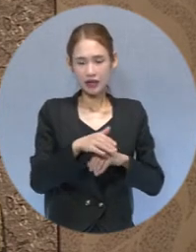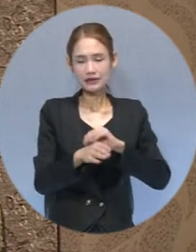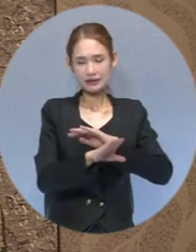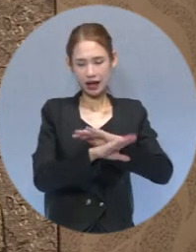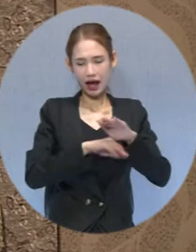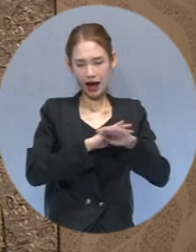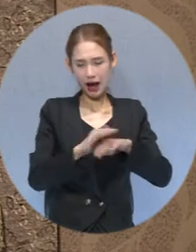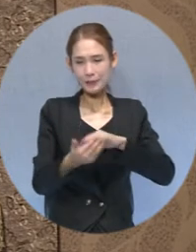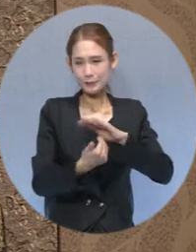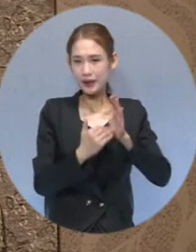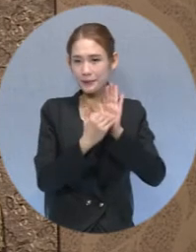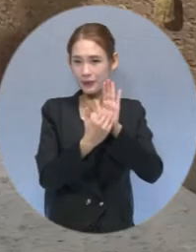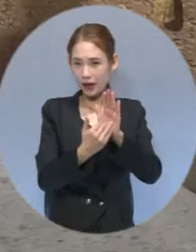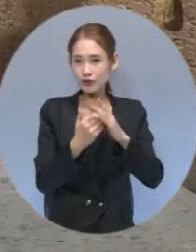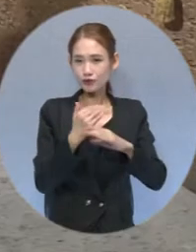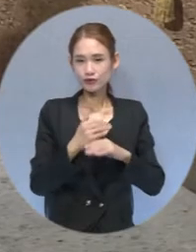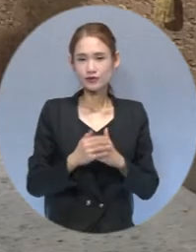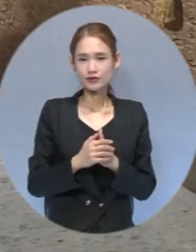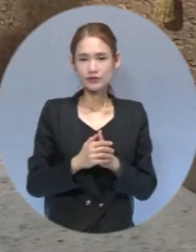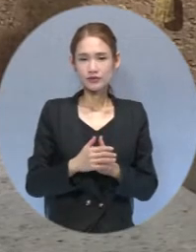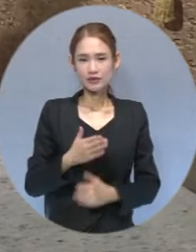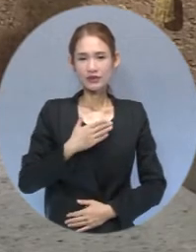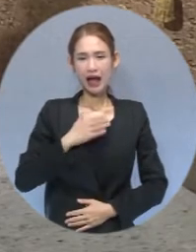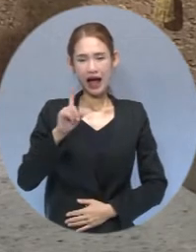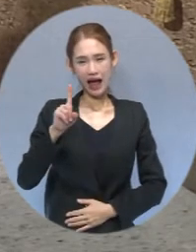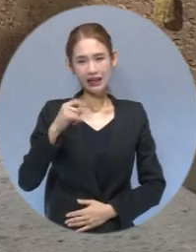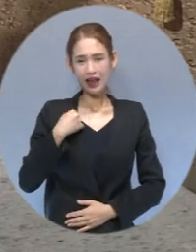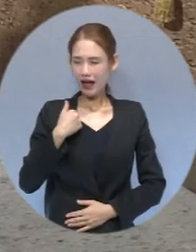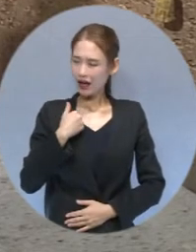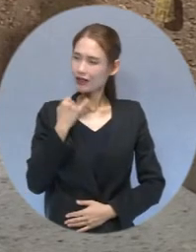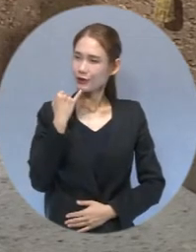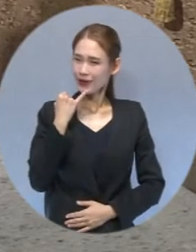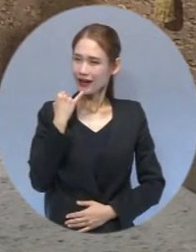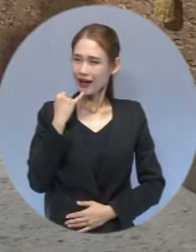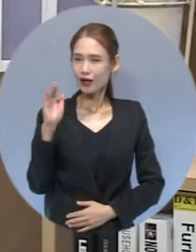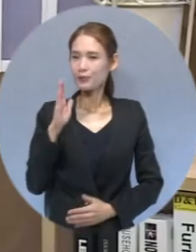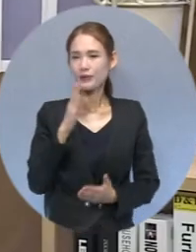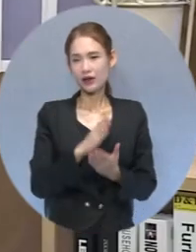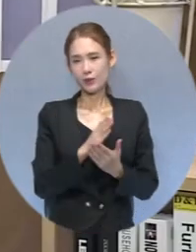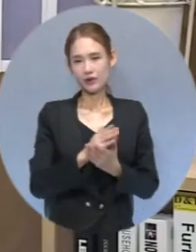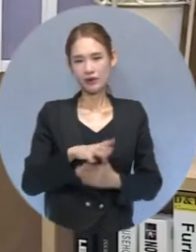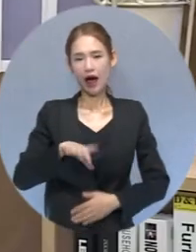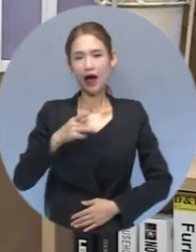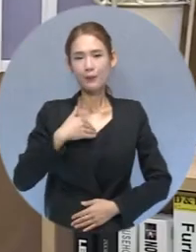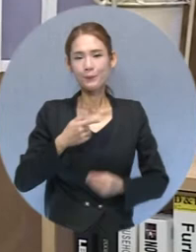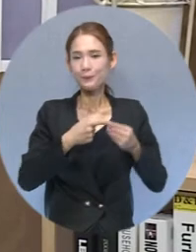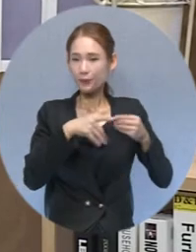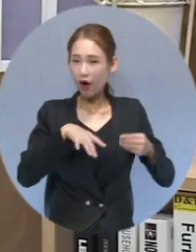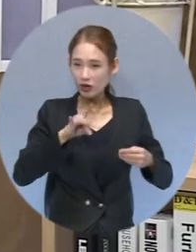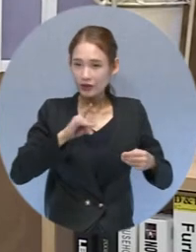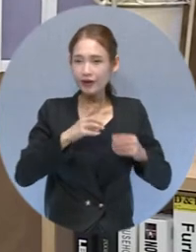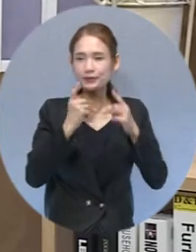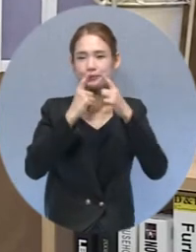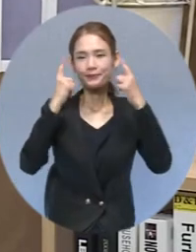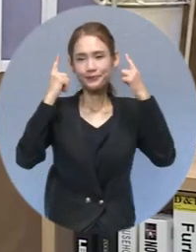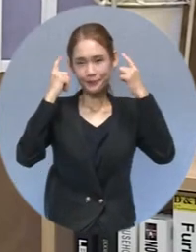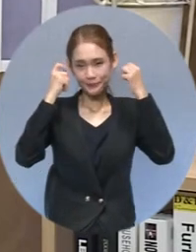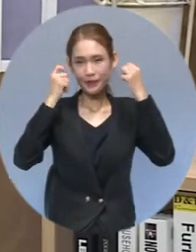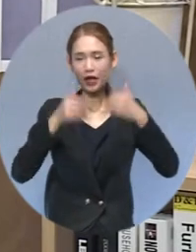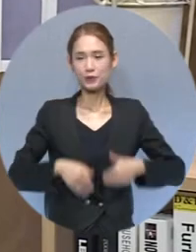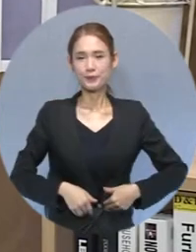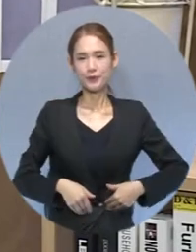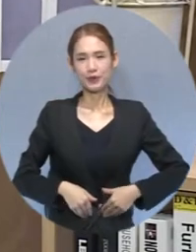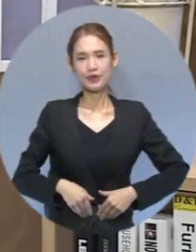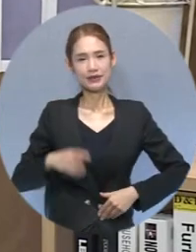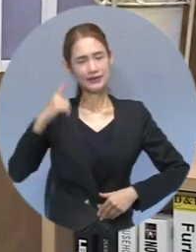있습니다. 예. 그러니까 네. 나 하나쯤이야라기보다는 나부터 이 마스크를 잘 써야겠다라는 그런 인식이